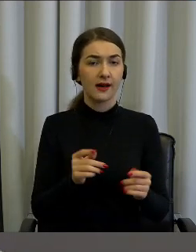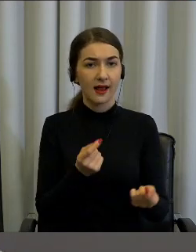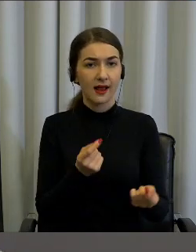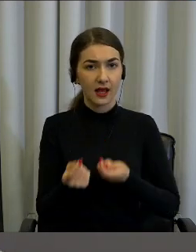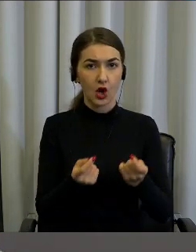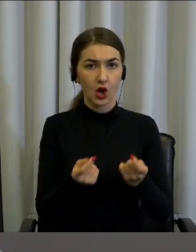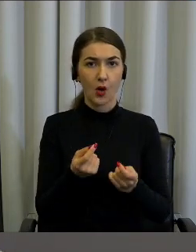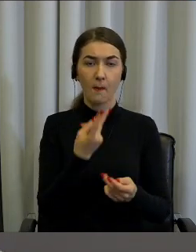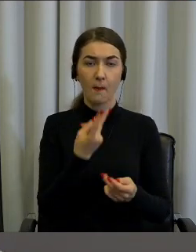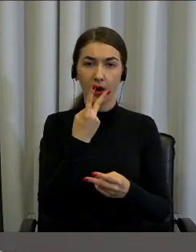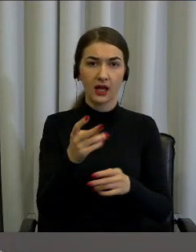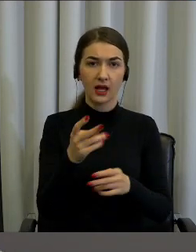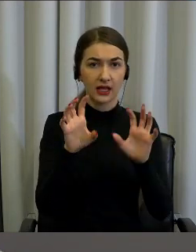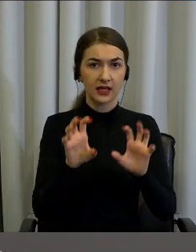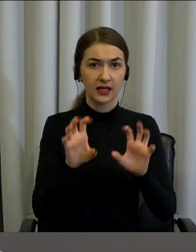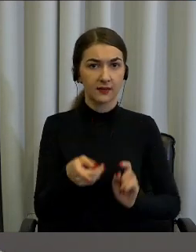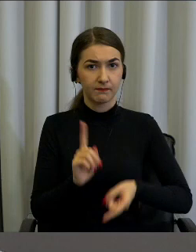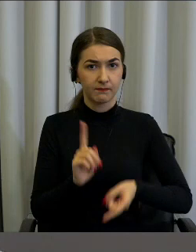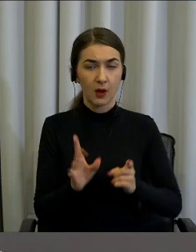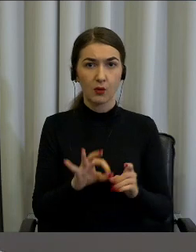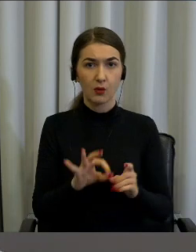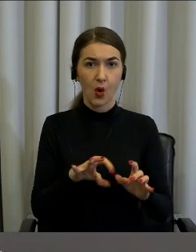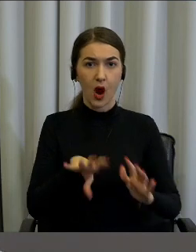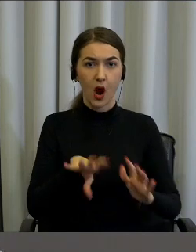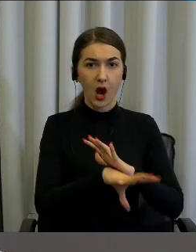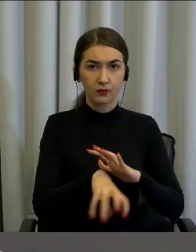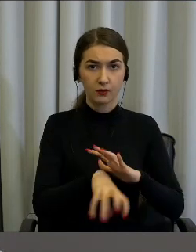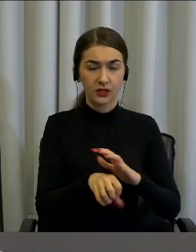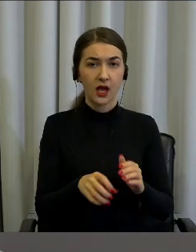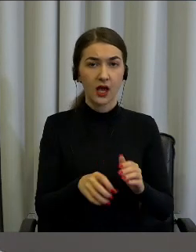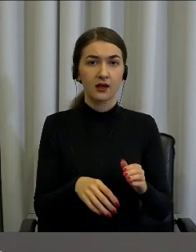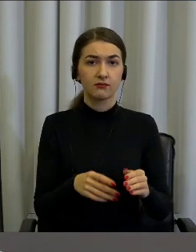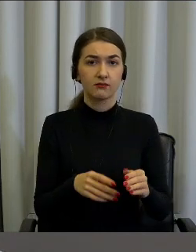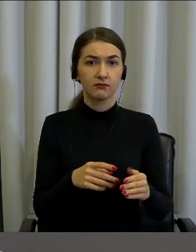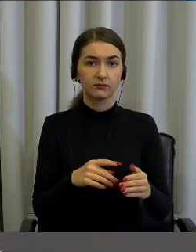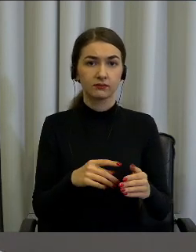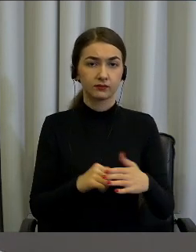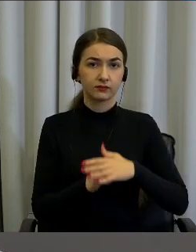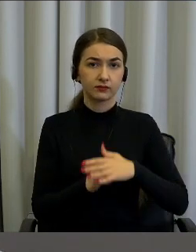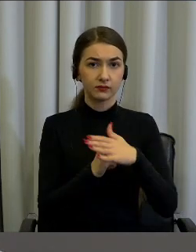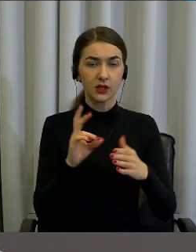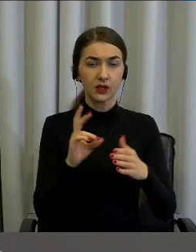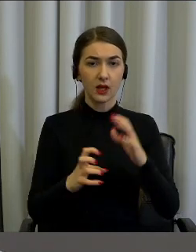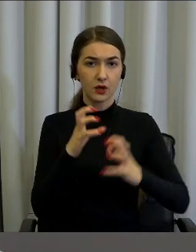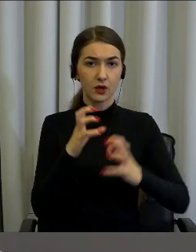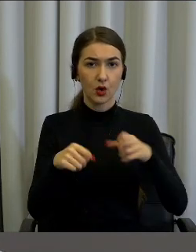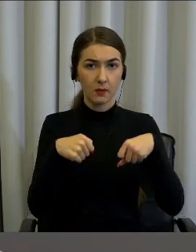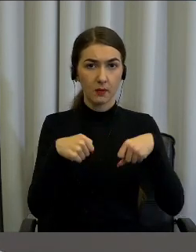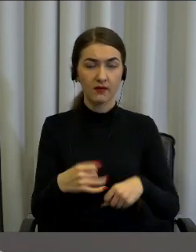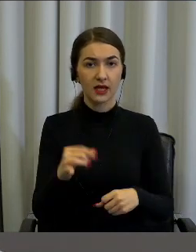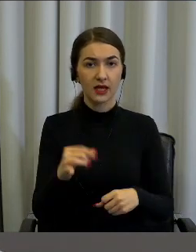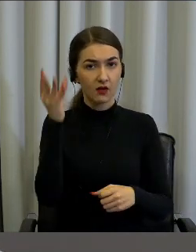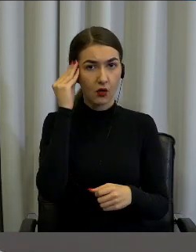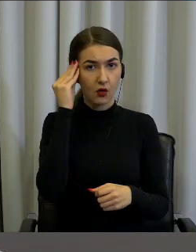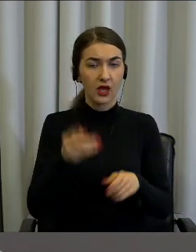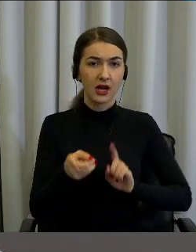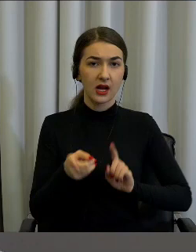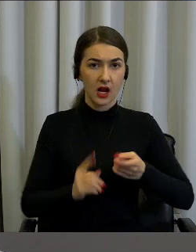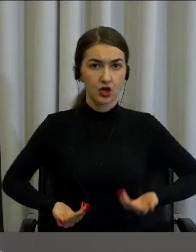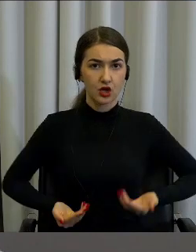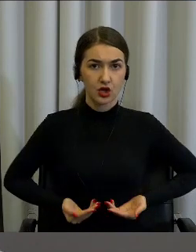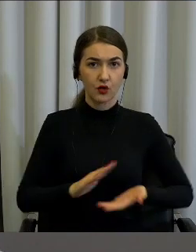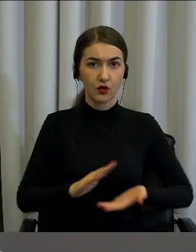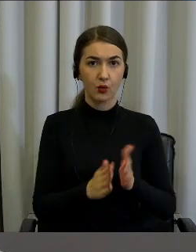існуючі закони про колабораціонізм Спираючись на положення міжнародно-гуманітарного права та враховуючи реалії життя в